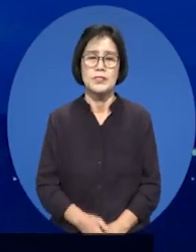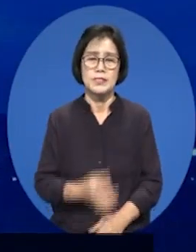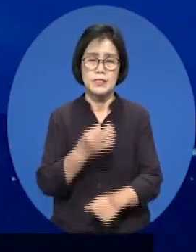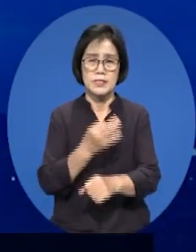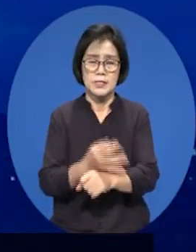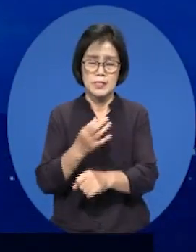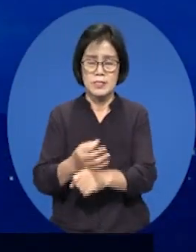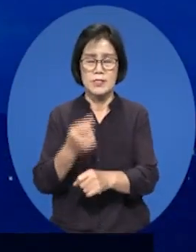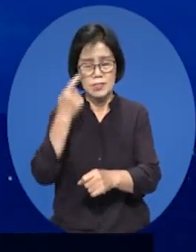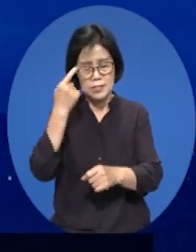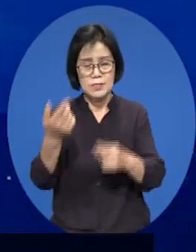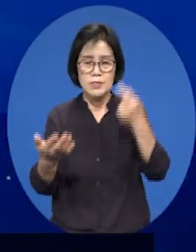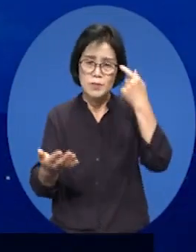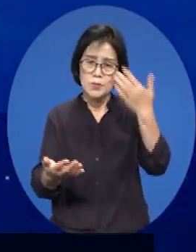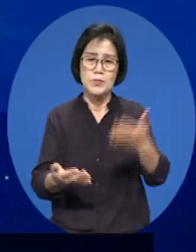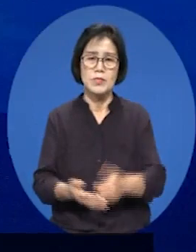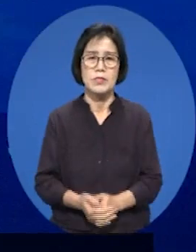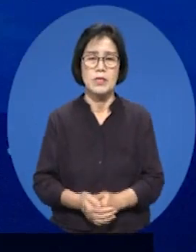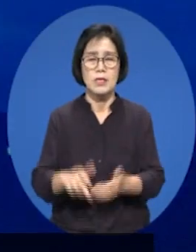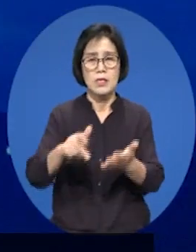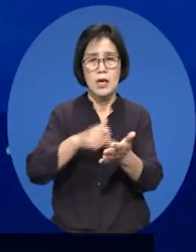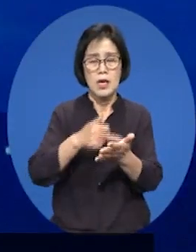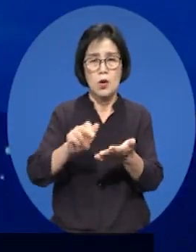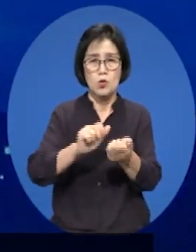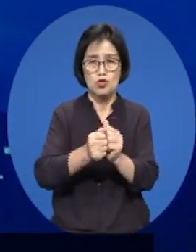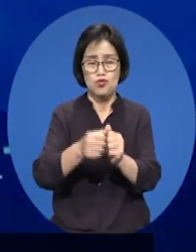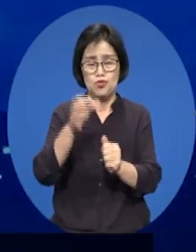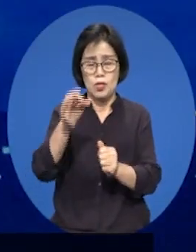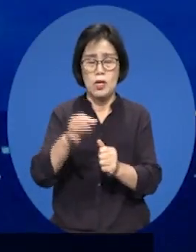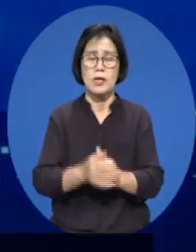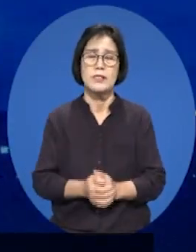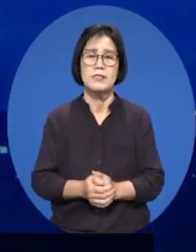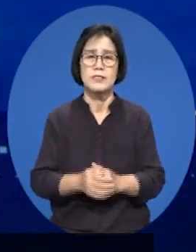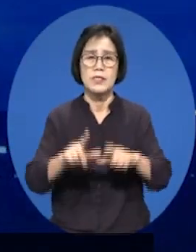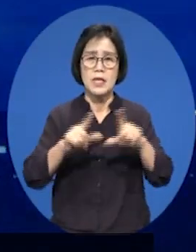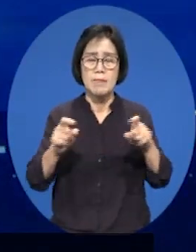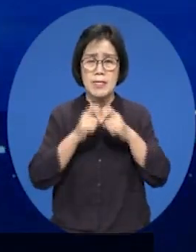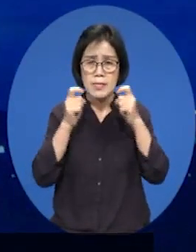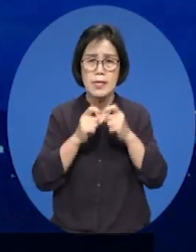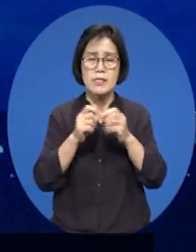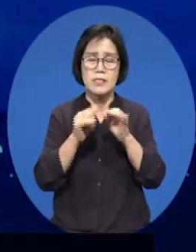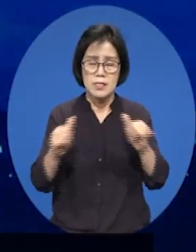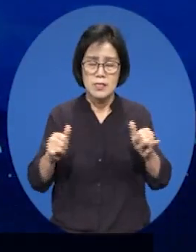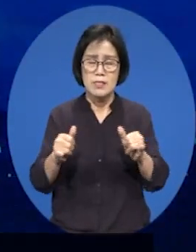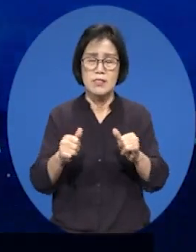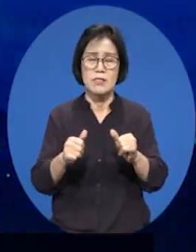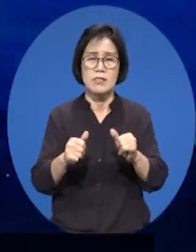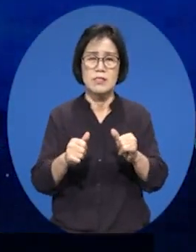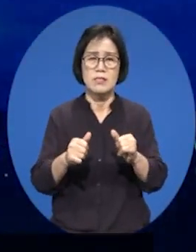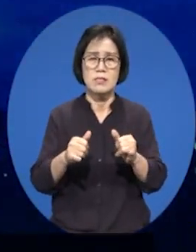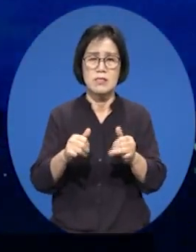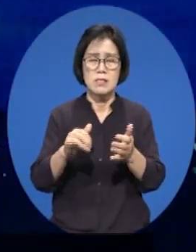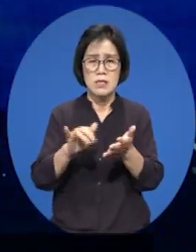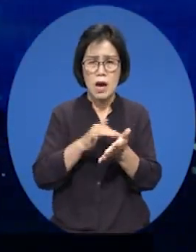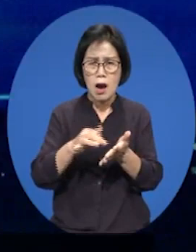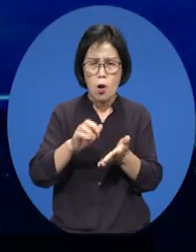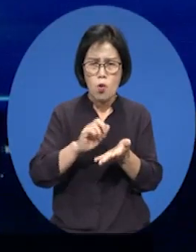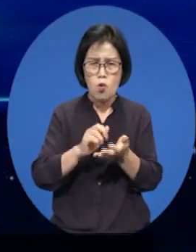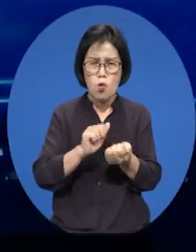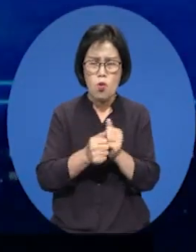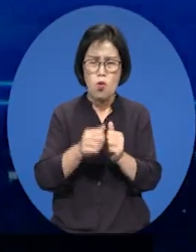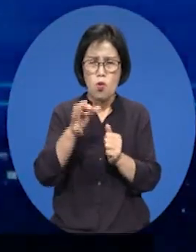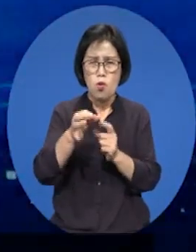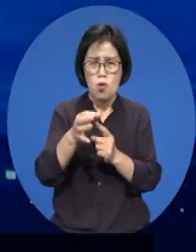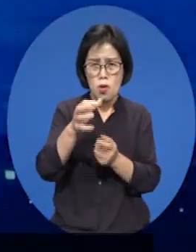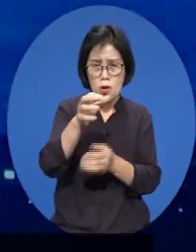각각 좀 여쭤 보도록 하겠습니다 사실 카카오의 주가 입니다 일반 개미들 같은 경우에 여기지 물려 있는 사람들이 많다 라고 얘길